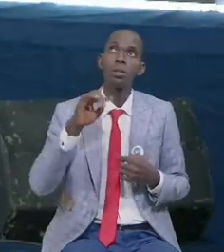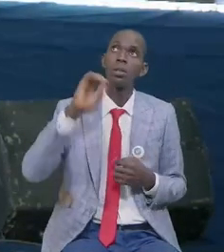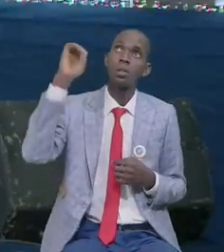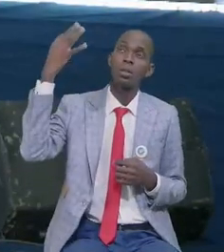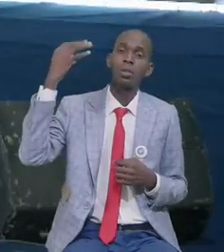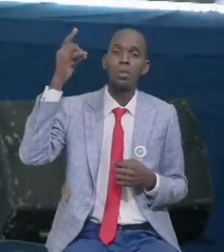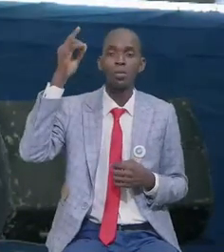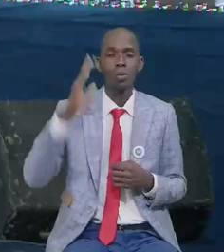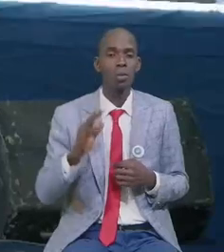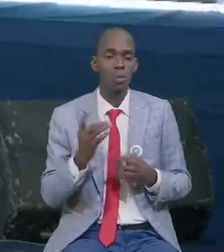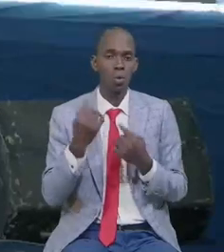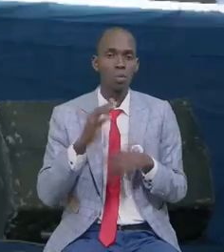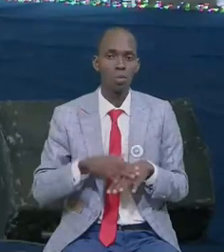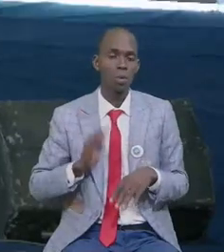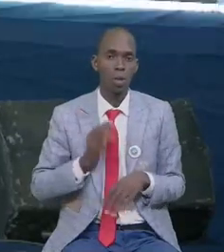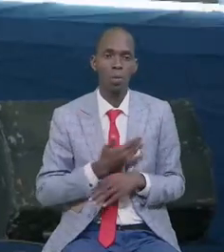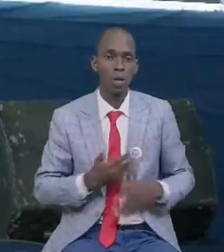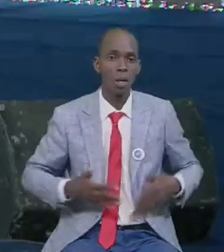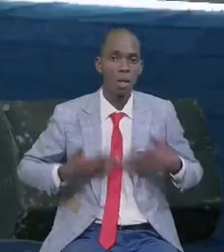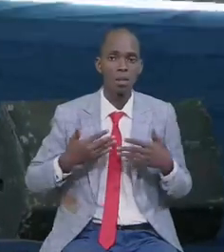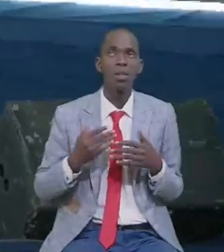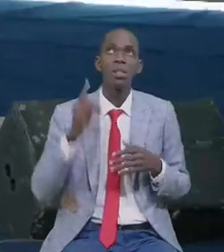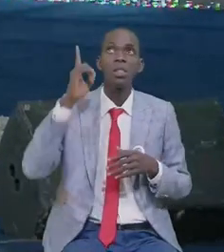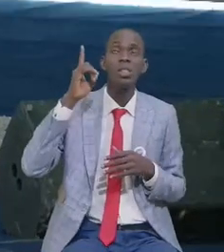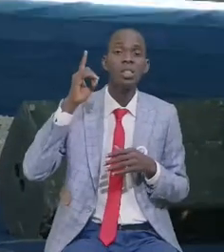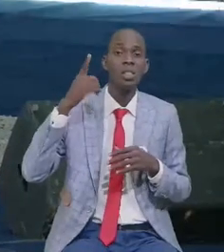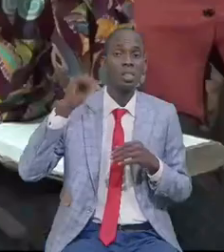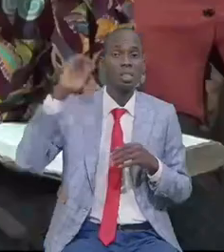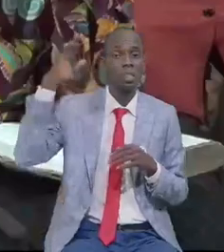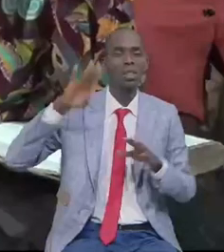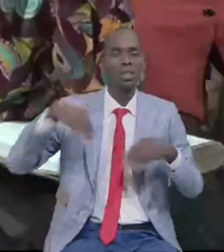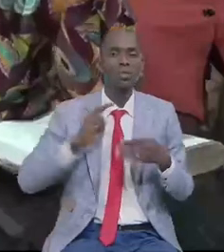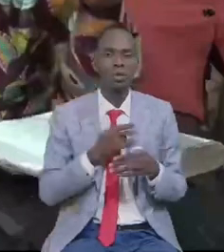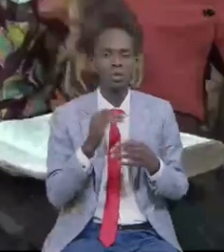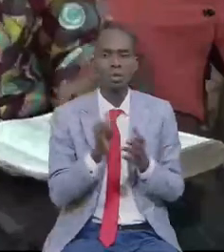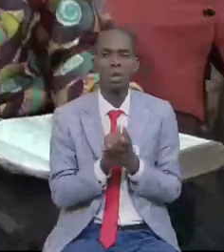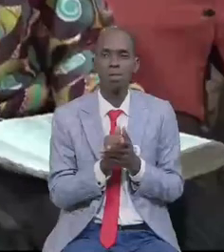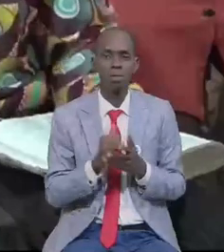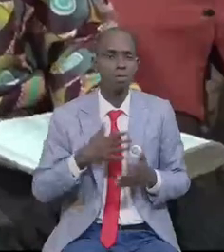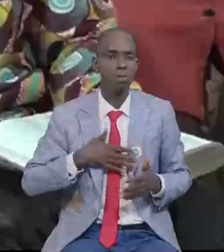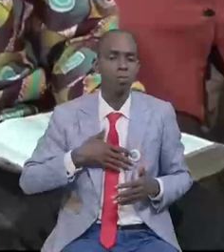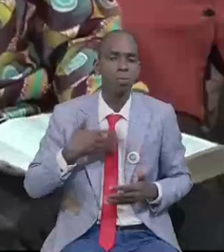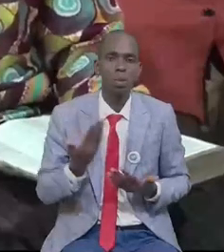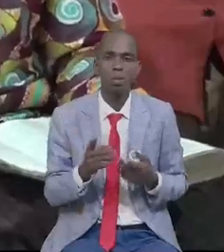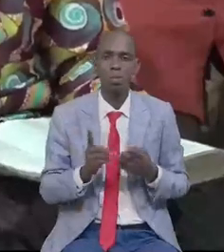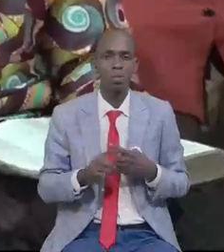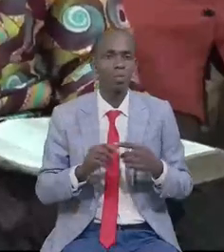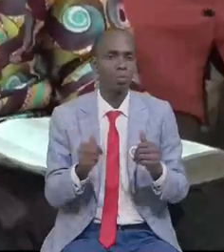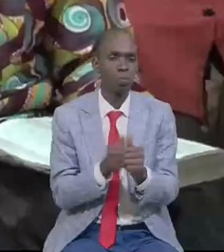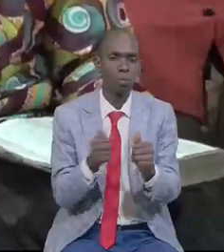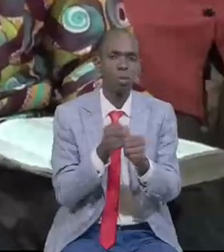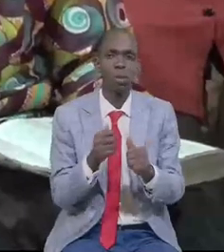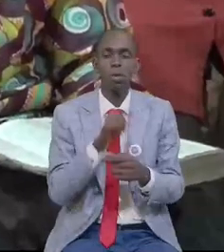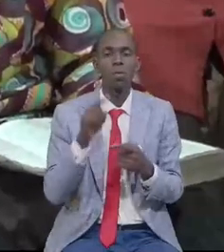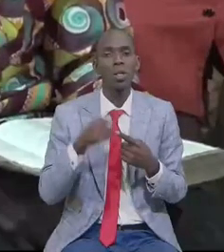vies, elle nous donne la passion de poursuivre. Quand la grâce de Dieu vient dans nos